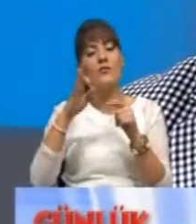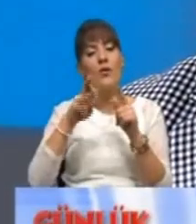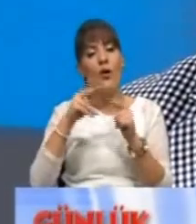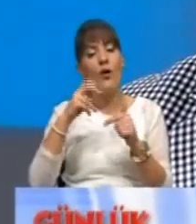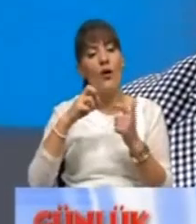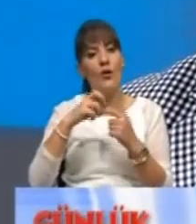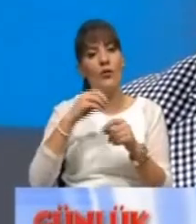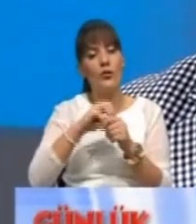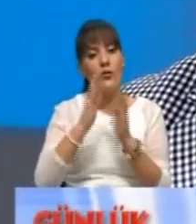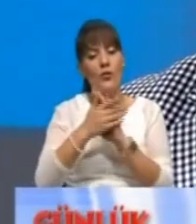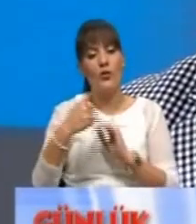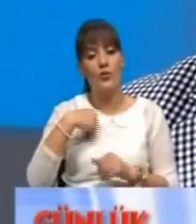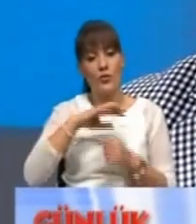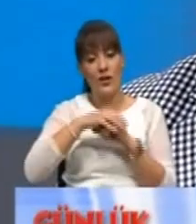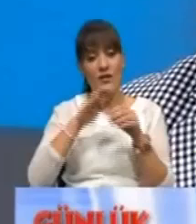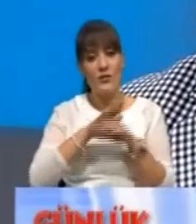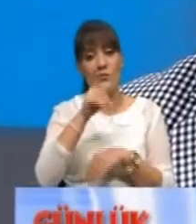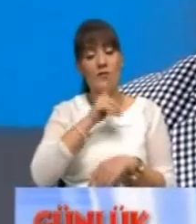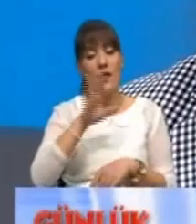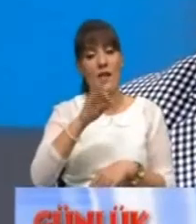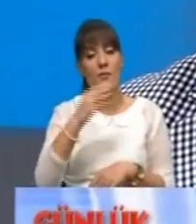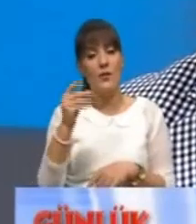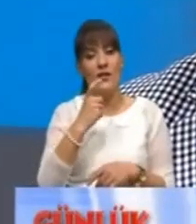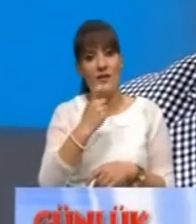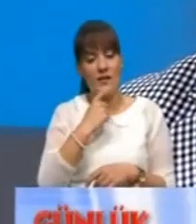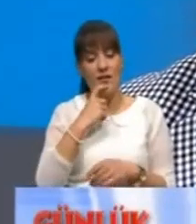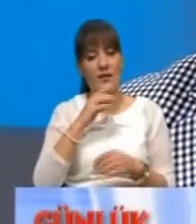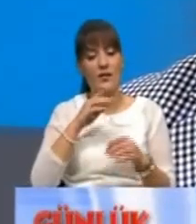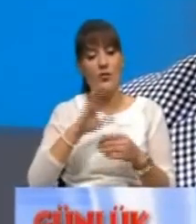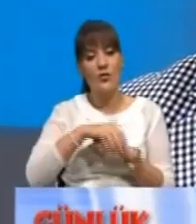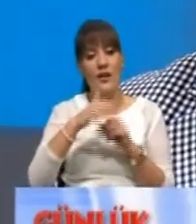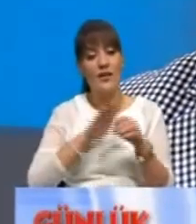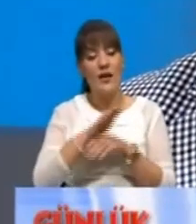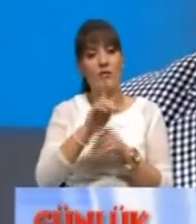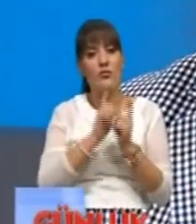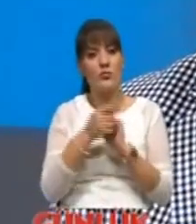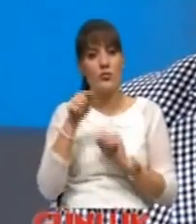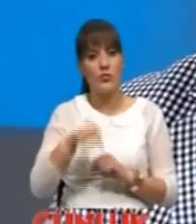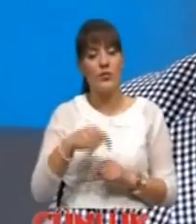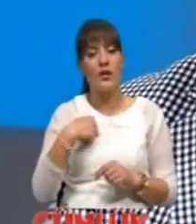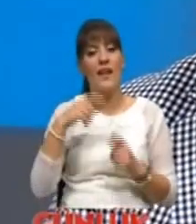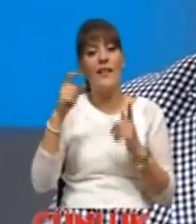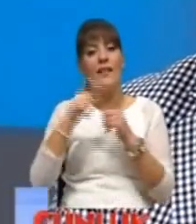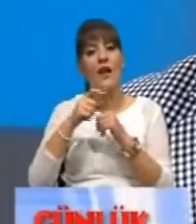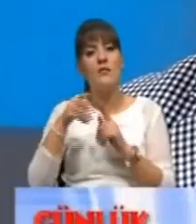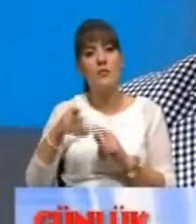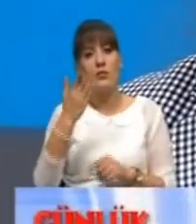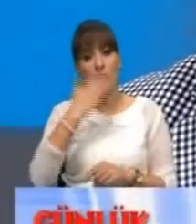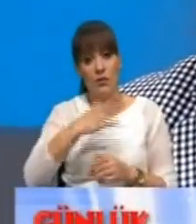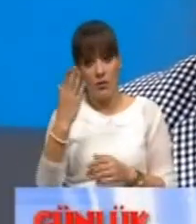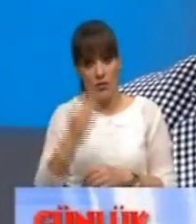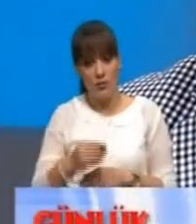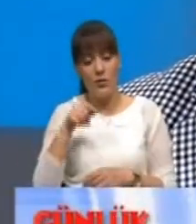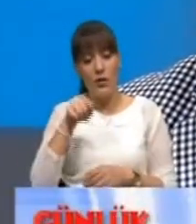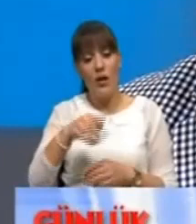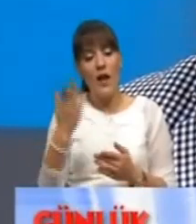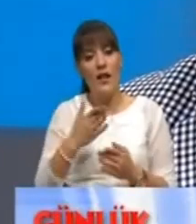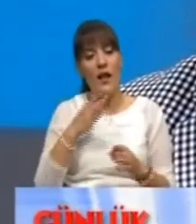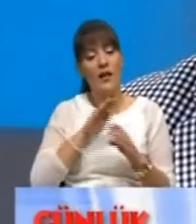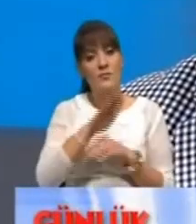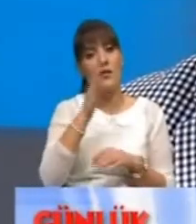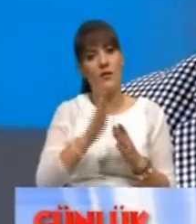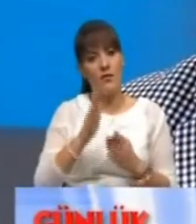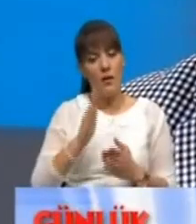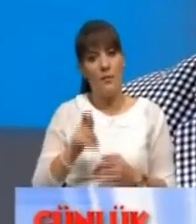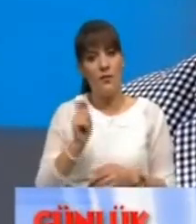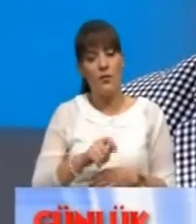dünyada yaşayan, yani 150 milyon yıldır dünyada yaşayan türlerden. Evet. Dinozorlar yok olmuş. Bunlar da hala yaşamaya devam ediyor. Ve bir